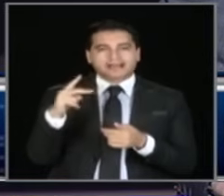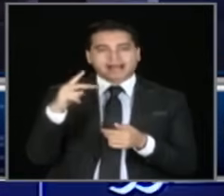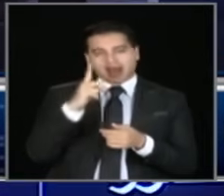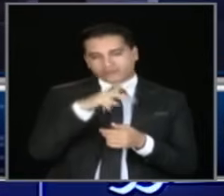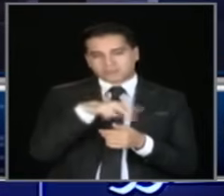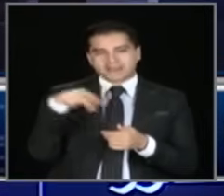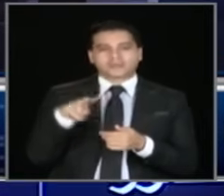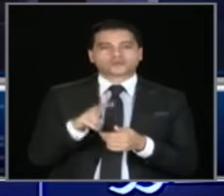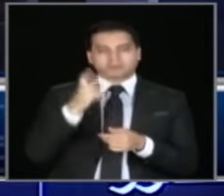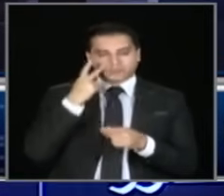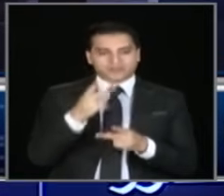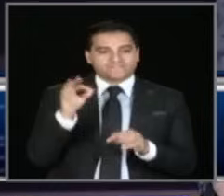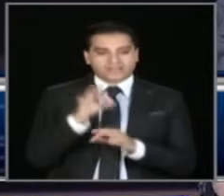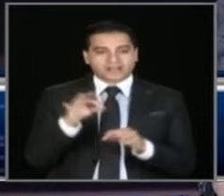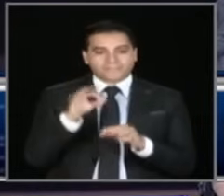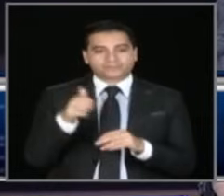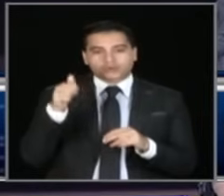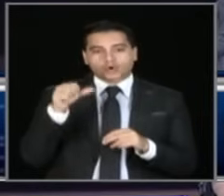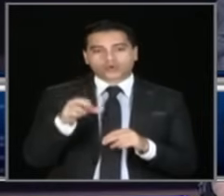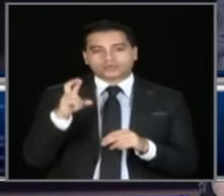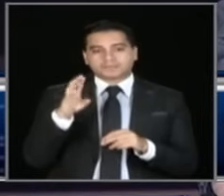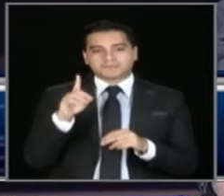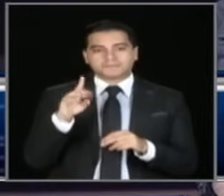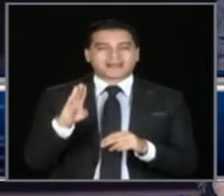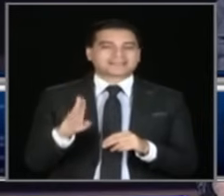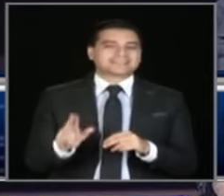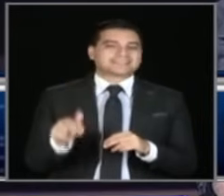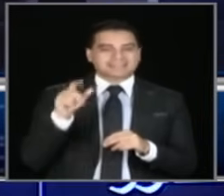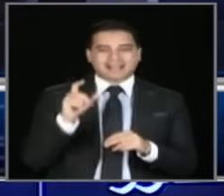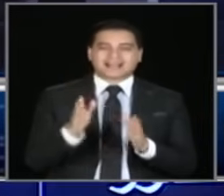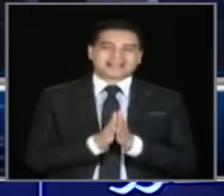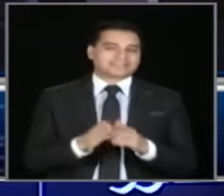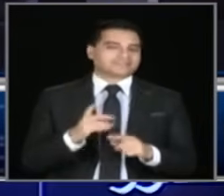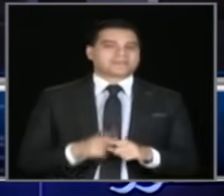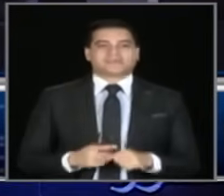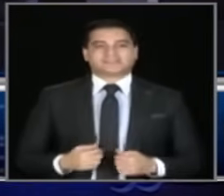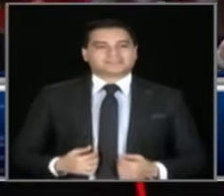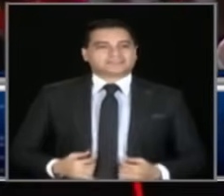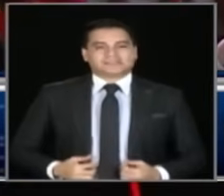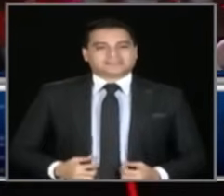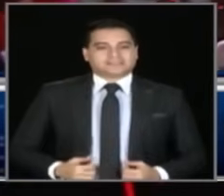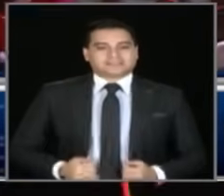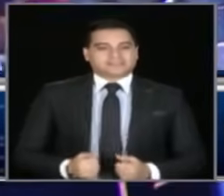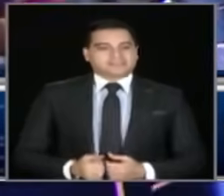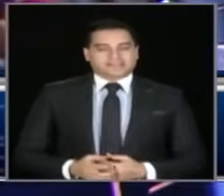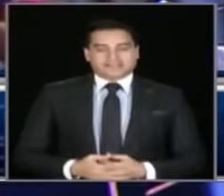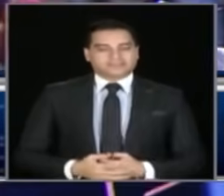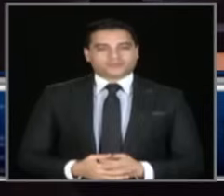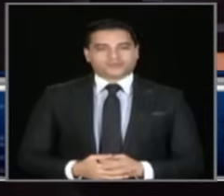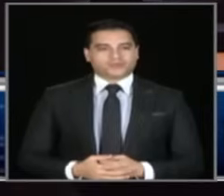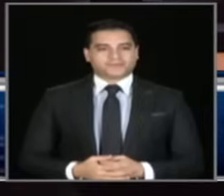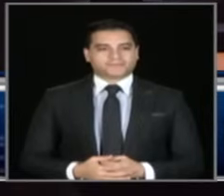1878. أوزبكستان؟ أوزبكستان للأسف إجابة خاطئة. للأسف.